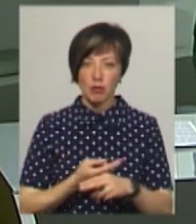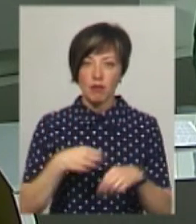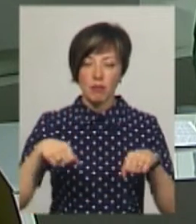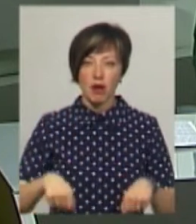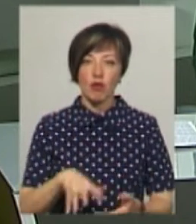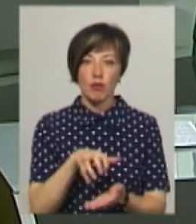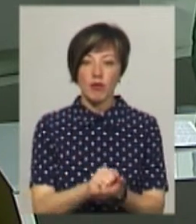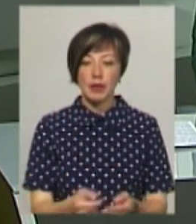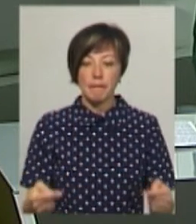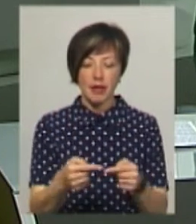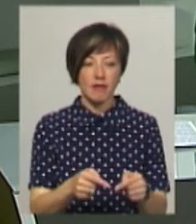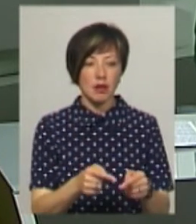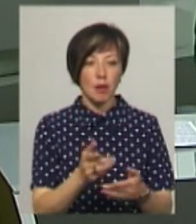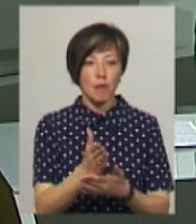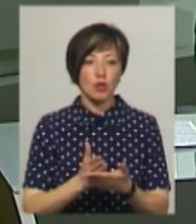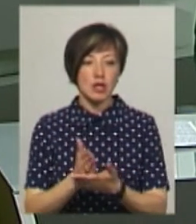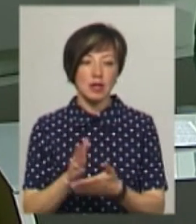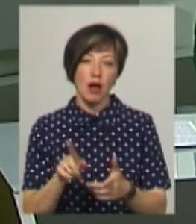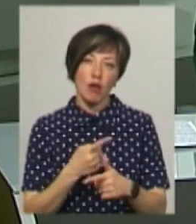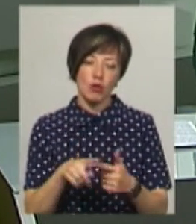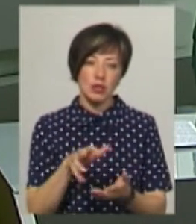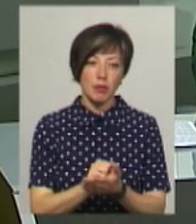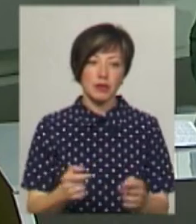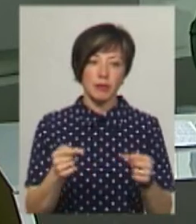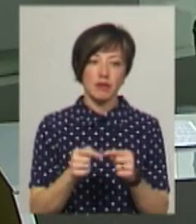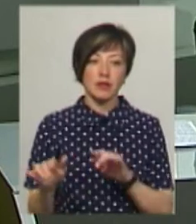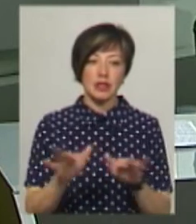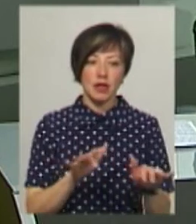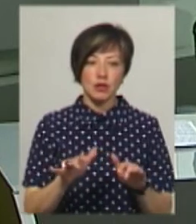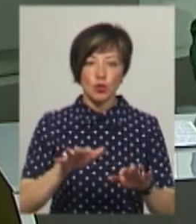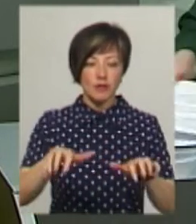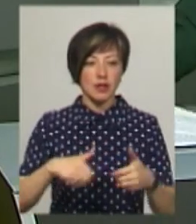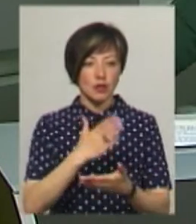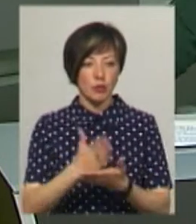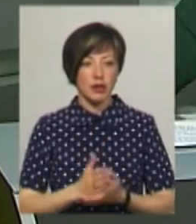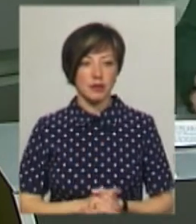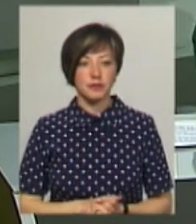права обіймати певні посади або займатися певними видами діяльності з конфіскацією майна.